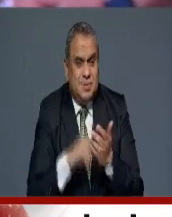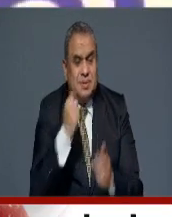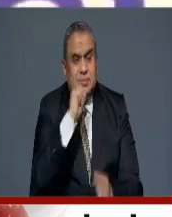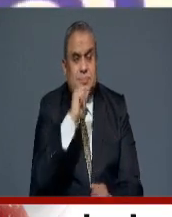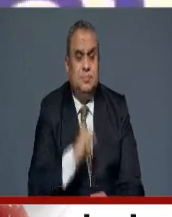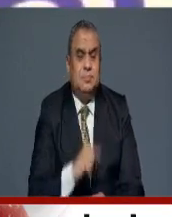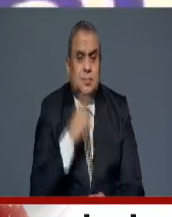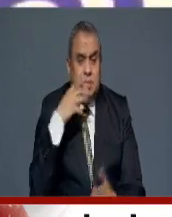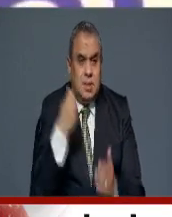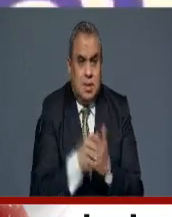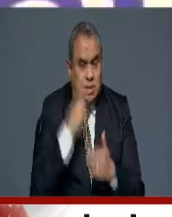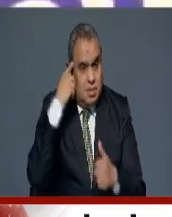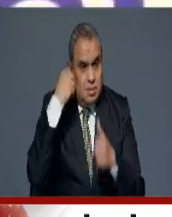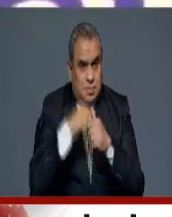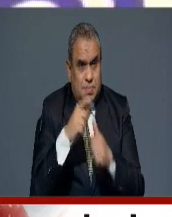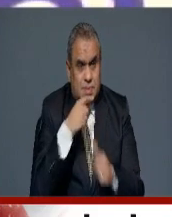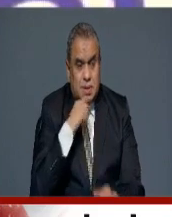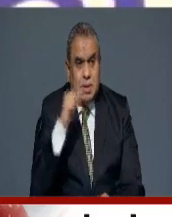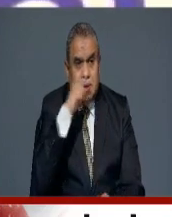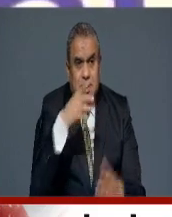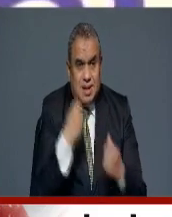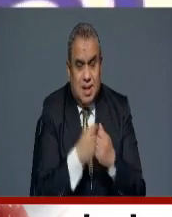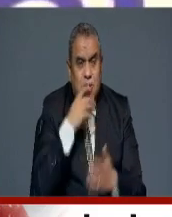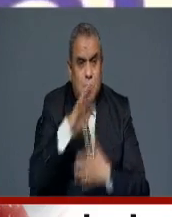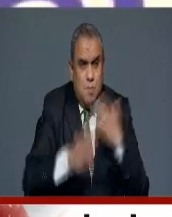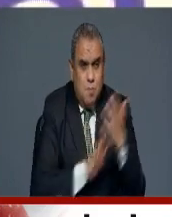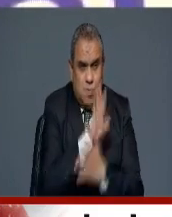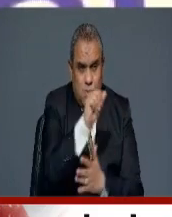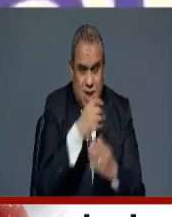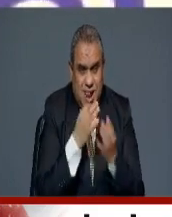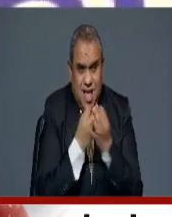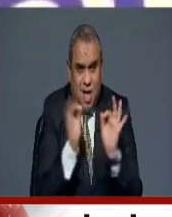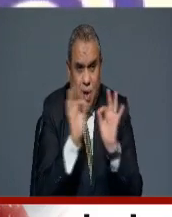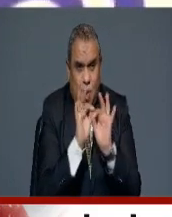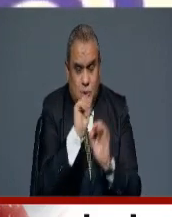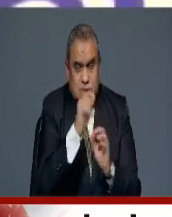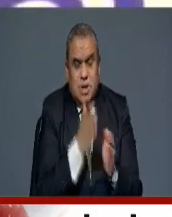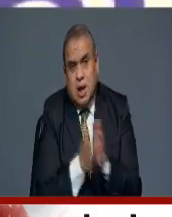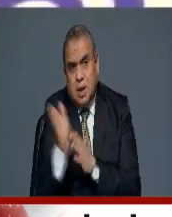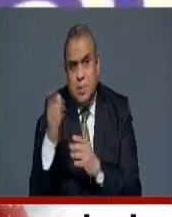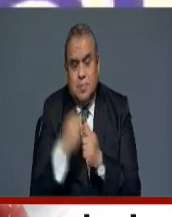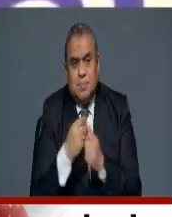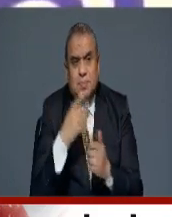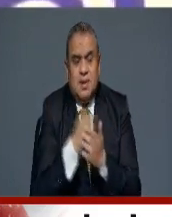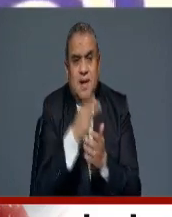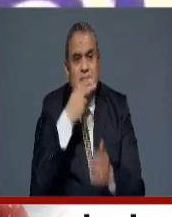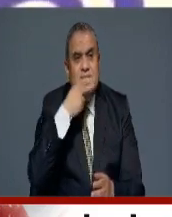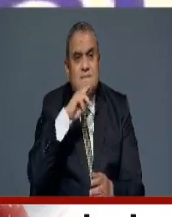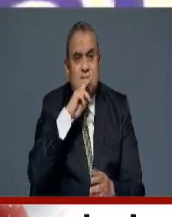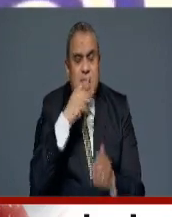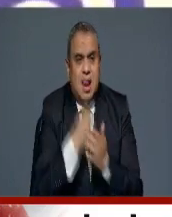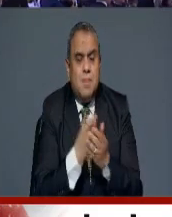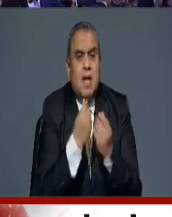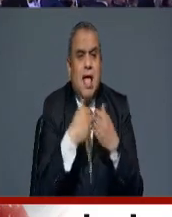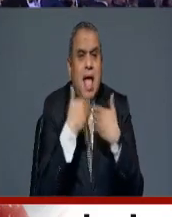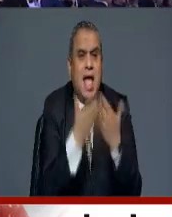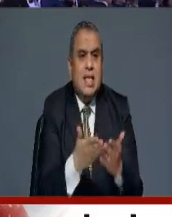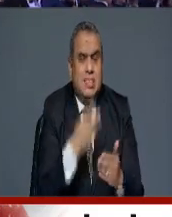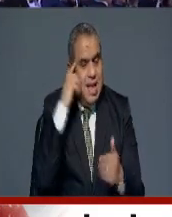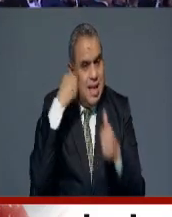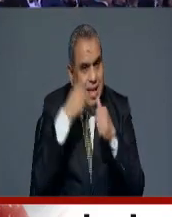انا هسيبكم دلوقتي، هخش احل مشاكلي الاسريه واسيبكم دلوقتي مع فيلم قصير عن العيديه في مصر. شكرا.